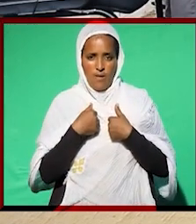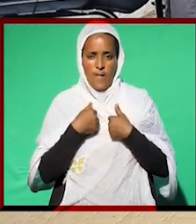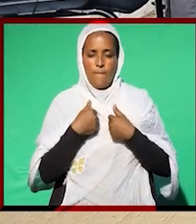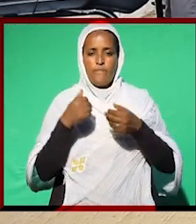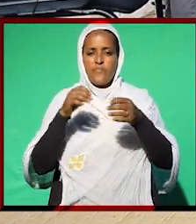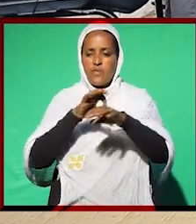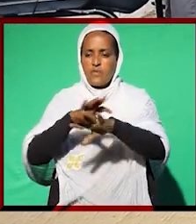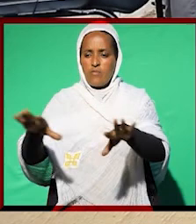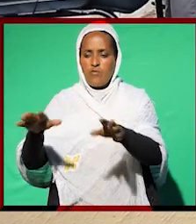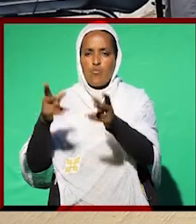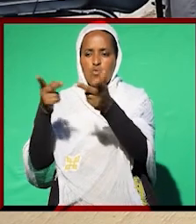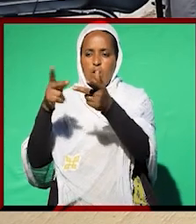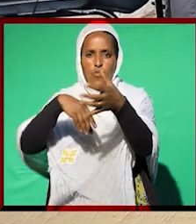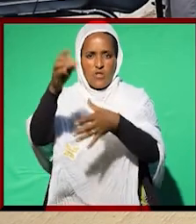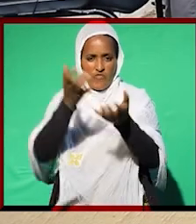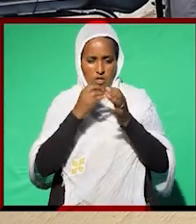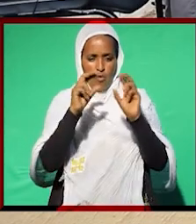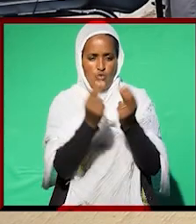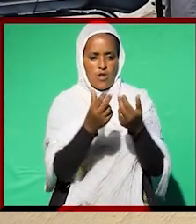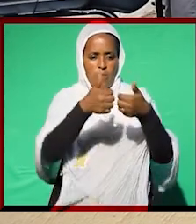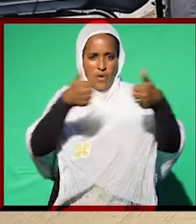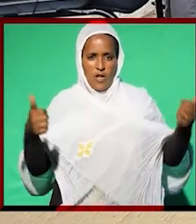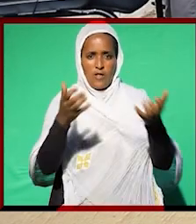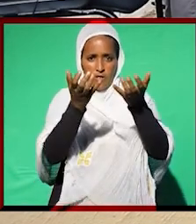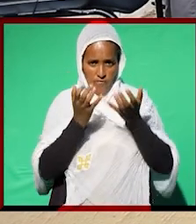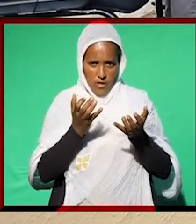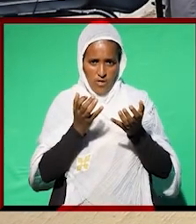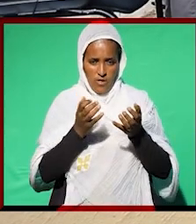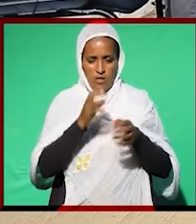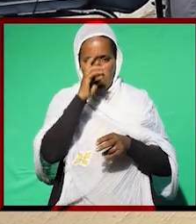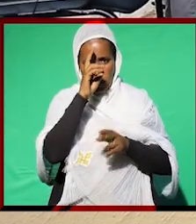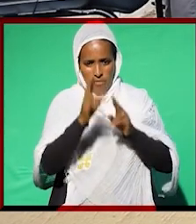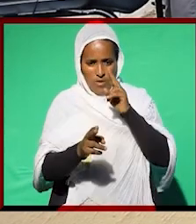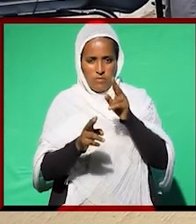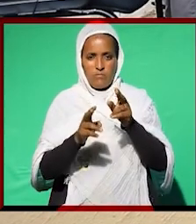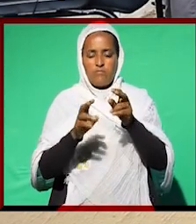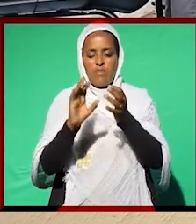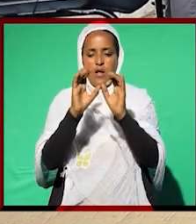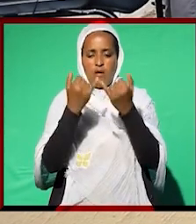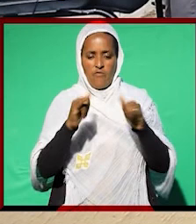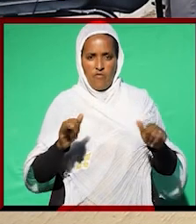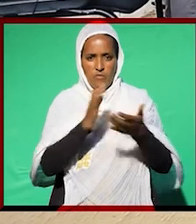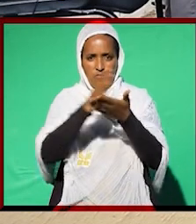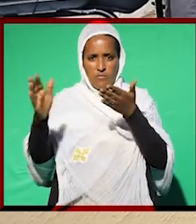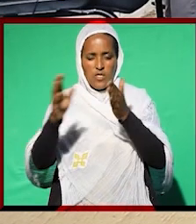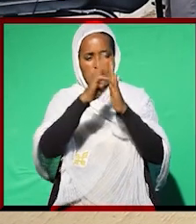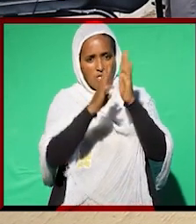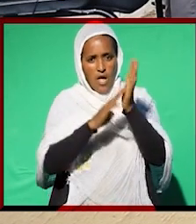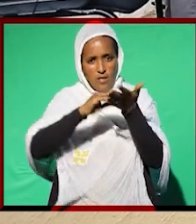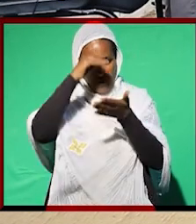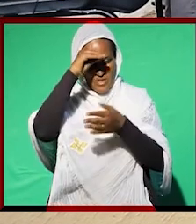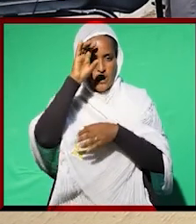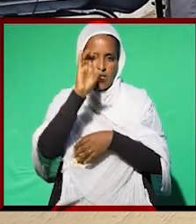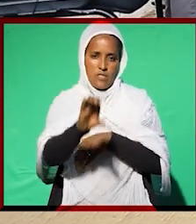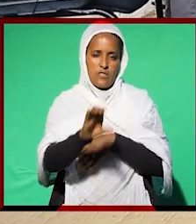መመለስ ከፈለግን፣ ከመንደር መውጣት ከፈለግን፣ ከቡድን መለየት ከፈለግን፣ መከፋፈል ማስወገድ ከፈለግን የግብረ